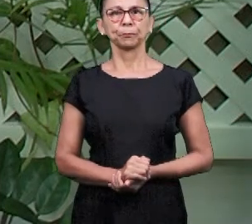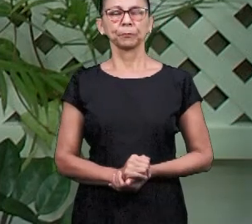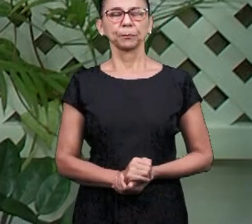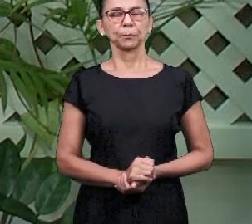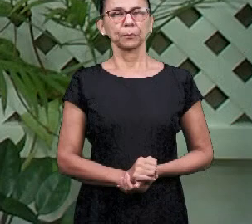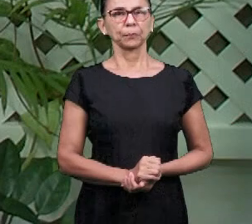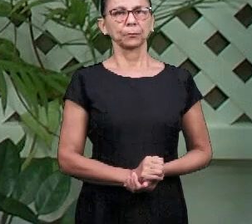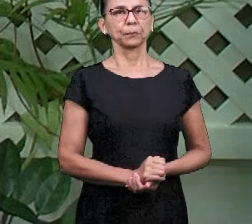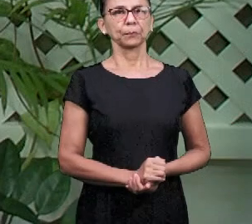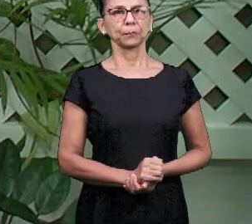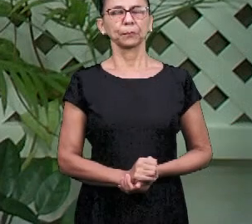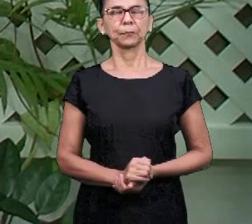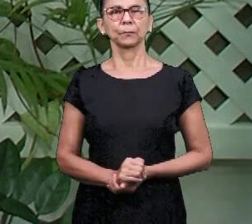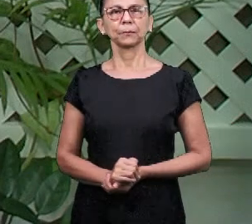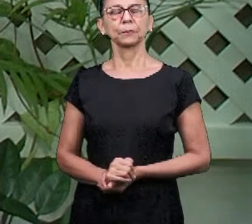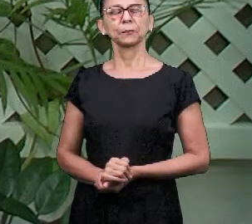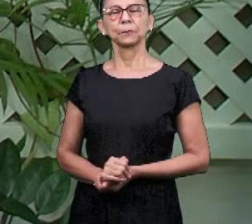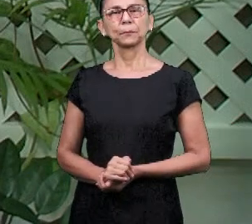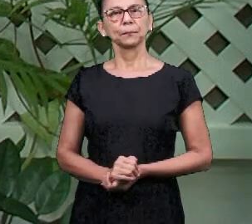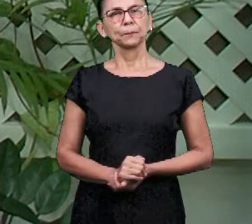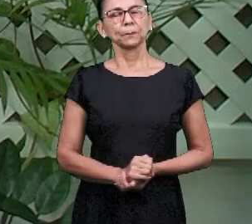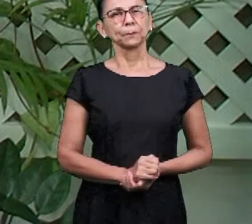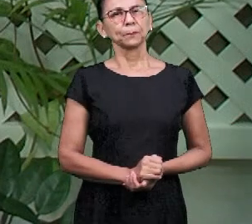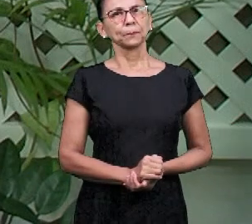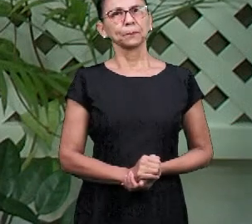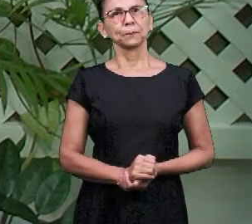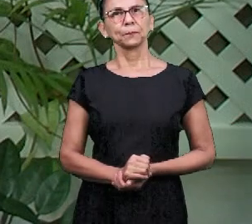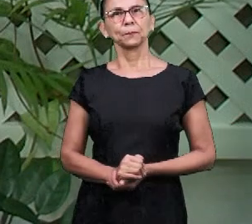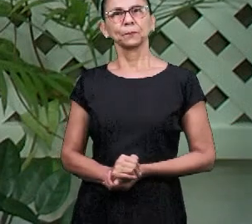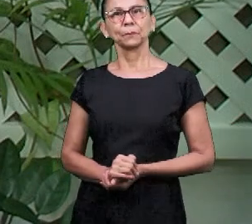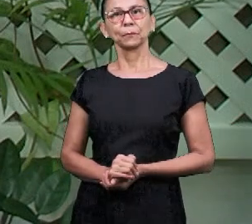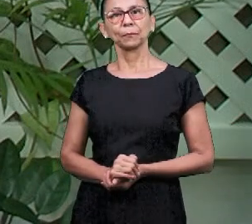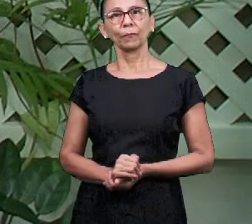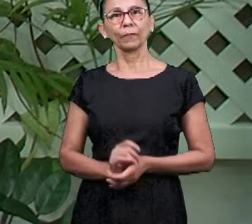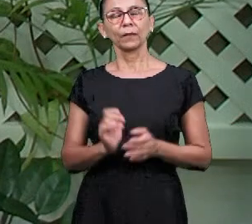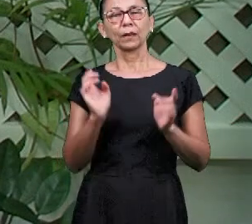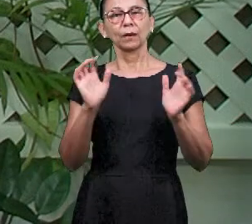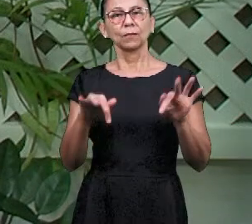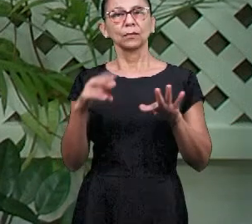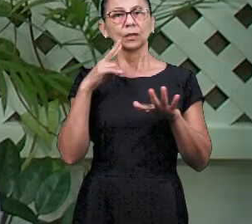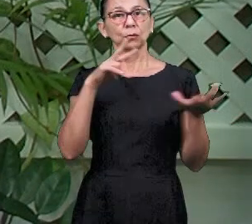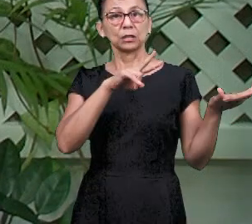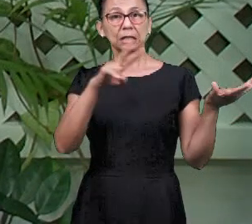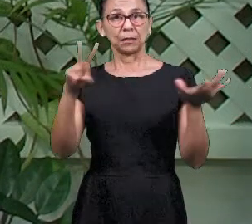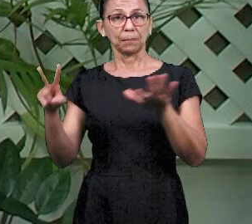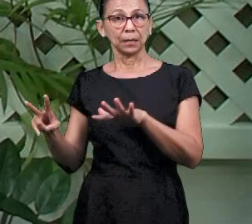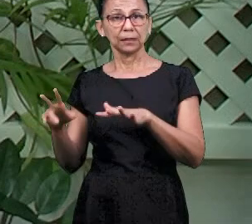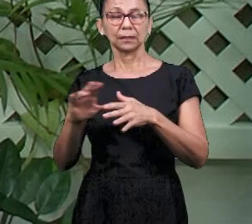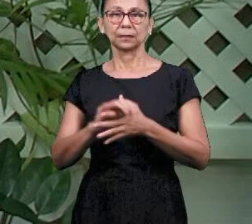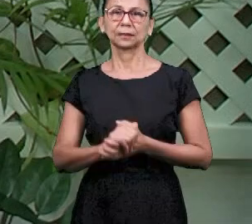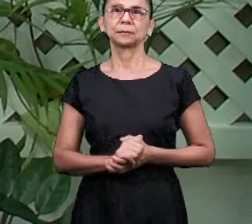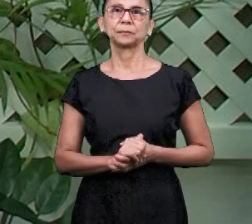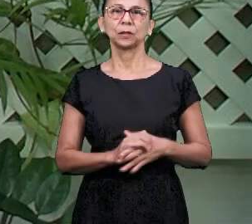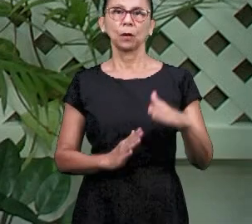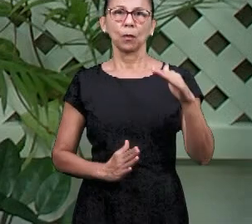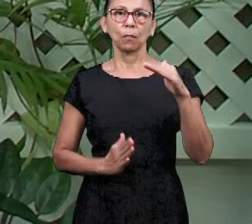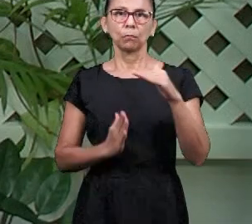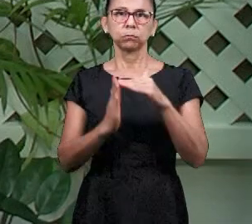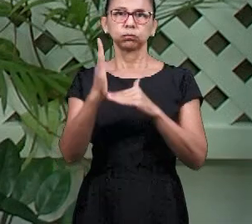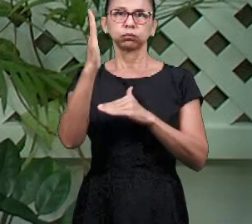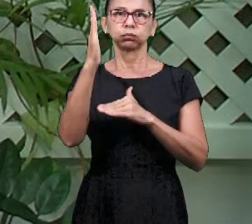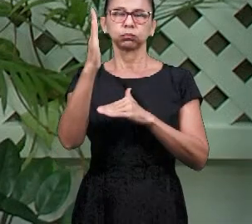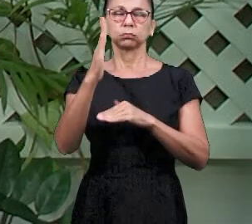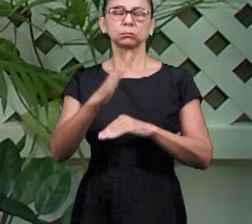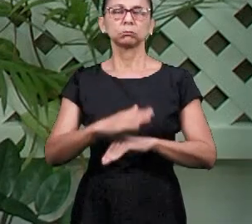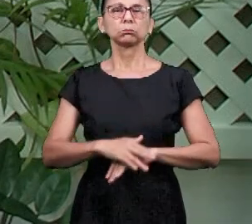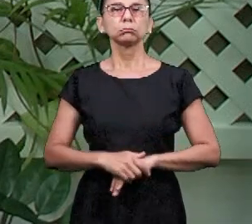elle a laissé la couche. Elle a tout laissé. Quand elle a laissé la couche, elle a laissé ses engagements avec le monde.